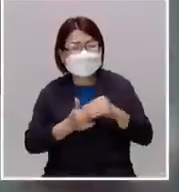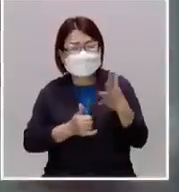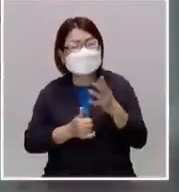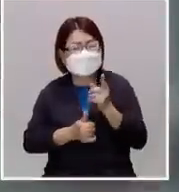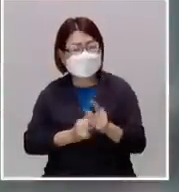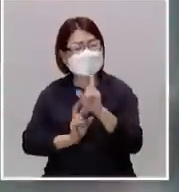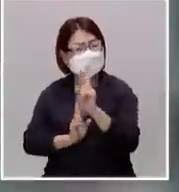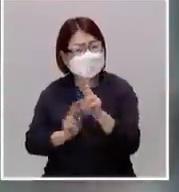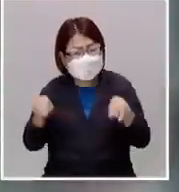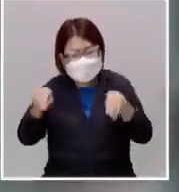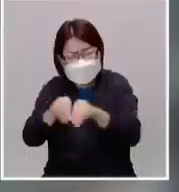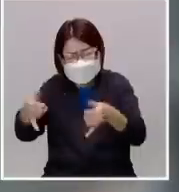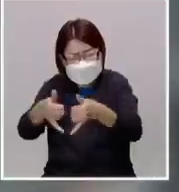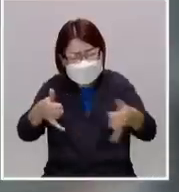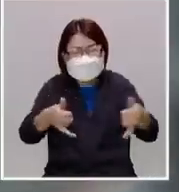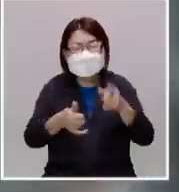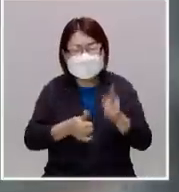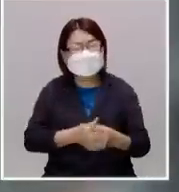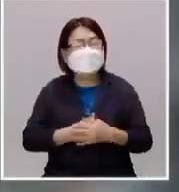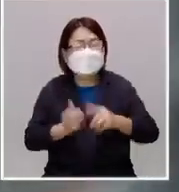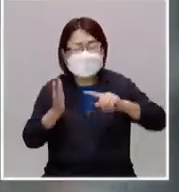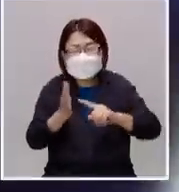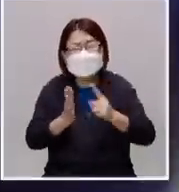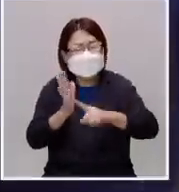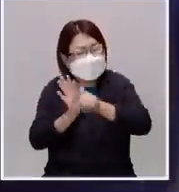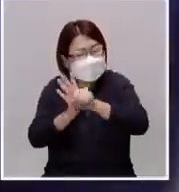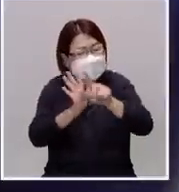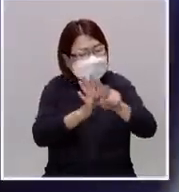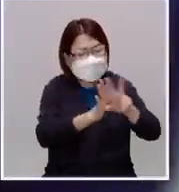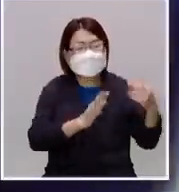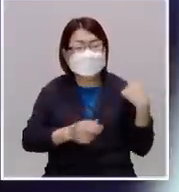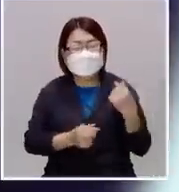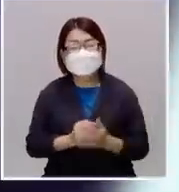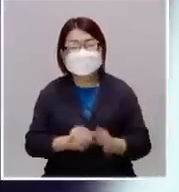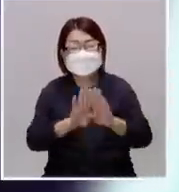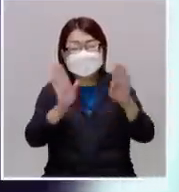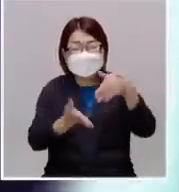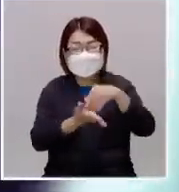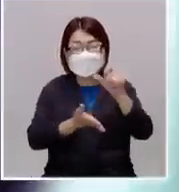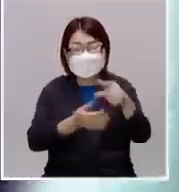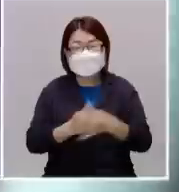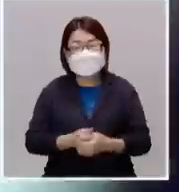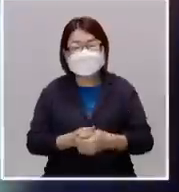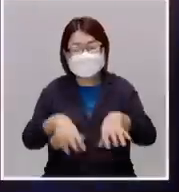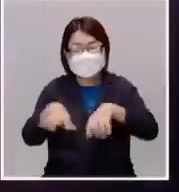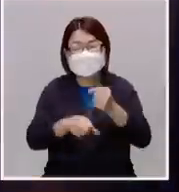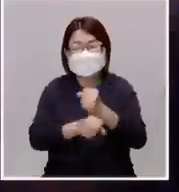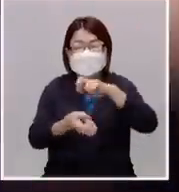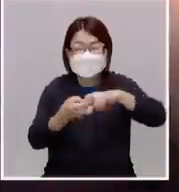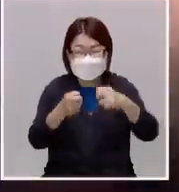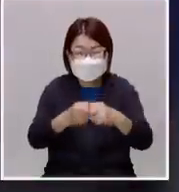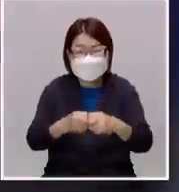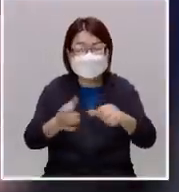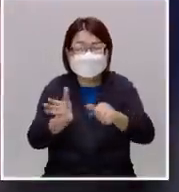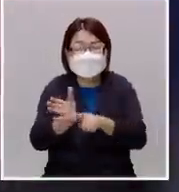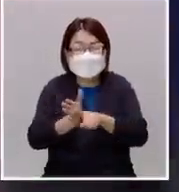ว่าไม่มีเชื้อจริงๆนะครับนอกจากนี้ได้มีการจัดตั้งศูนย์บัญชาการแก้ไขปัญหาการแพร่ระบาดของโรคโควิด